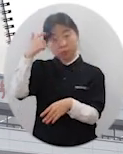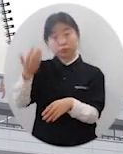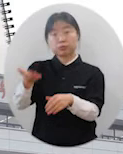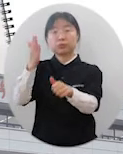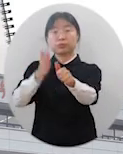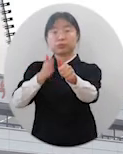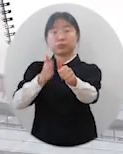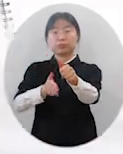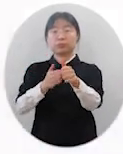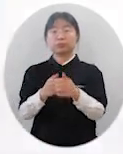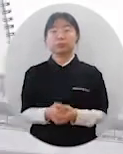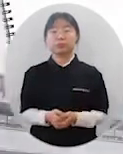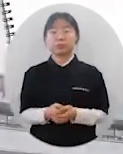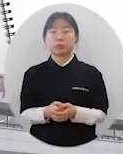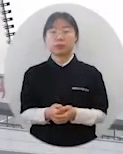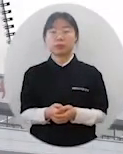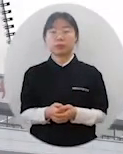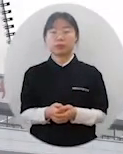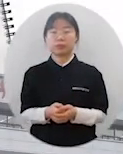연락 바랍니다.